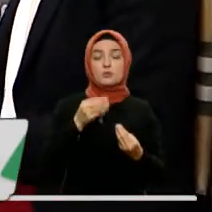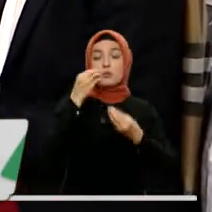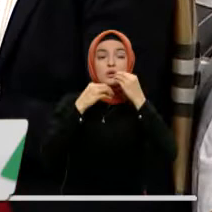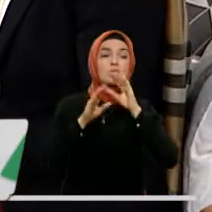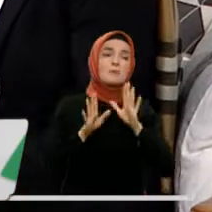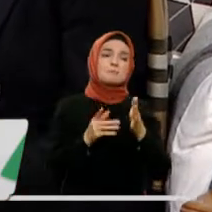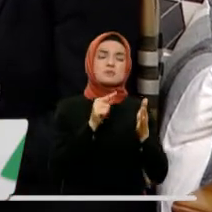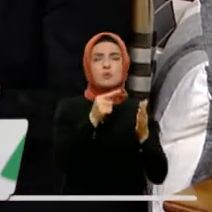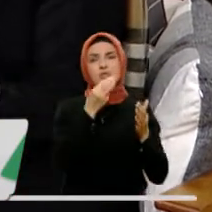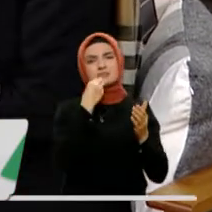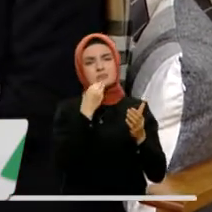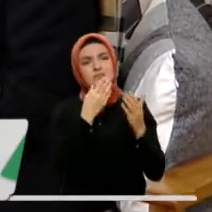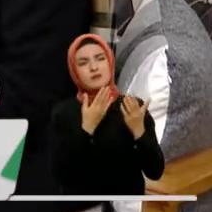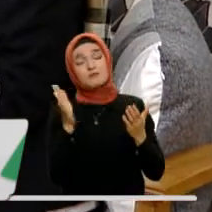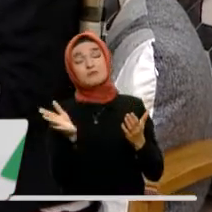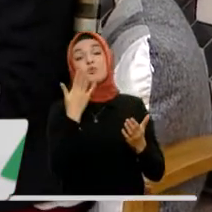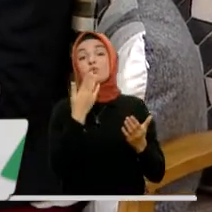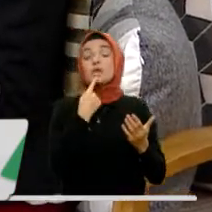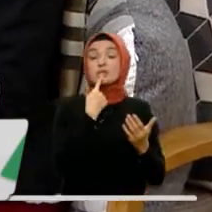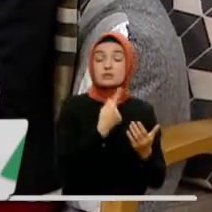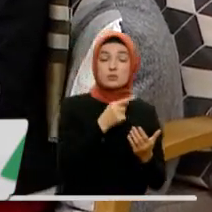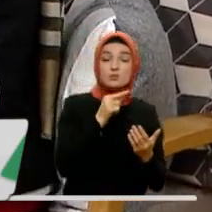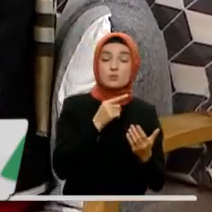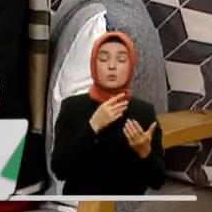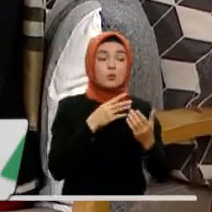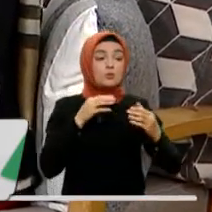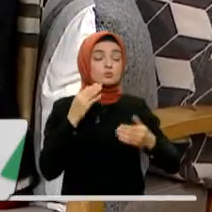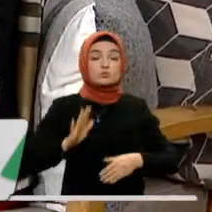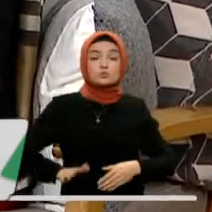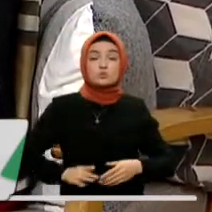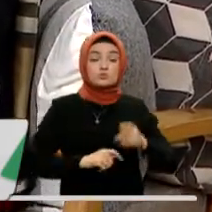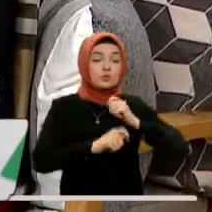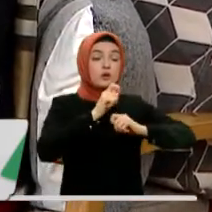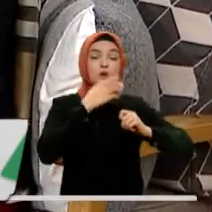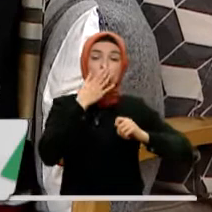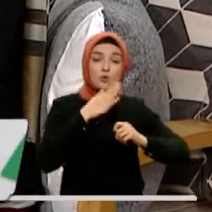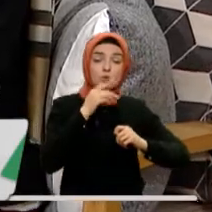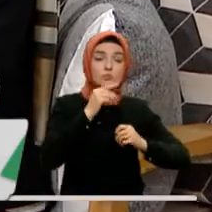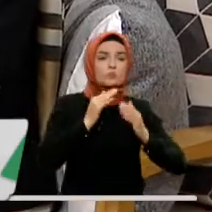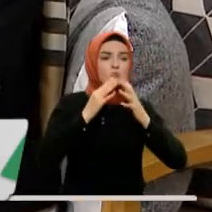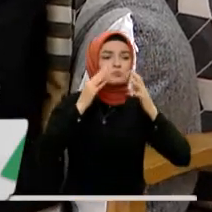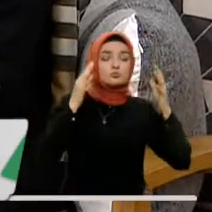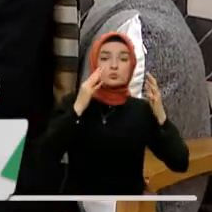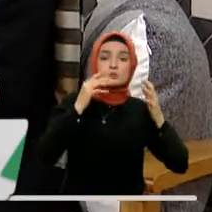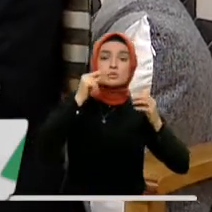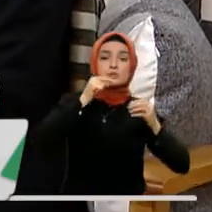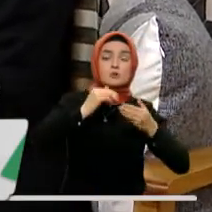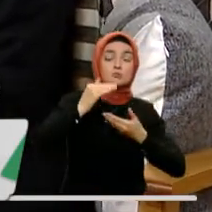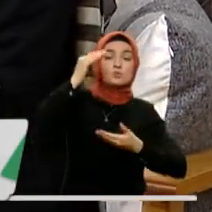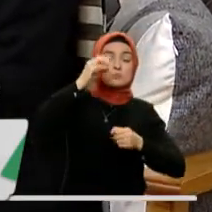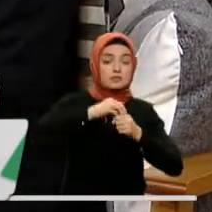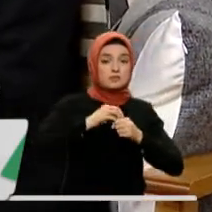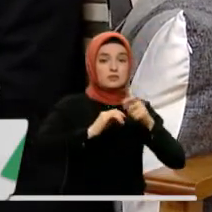şunu yemesin ya da yesin. Boş verelim. Ama çocuk hiç hareket etmiyor o esnada. İşte büyümesi için hareket etmesi de gerekiyor. Bu noktalara